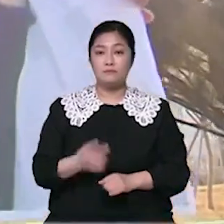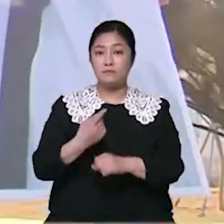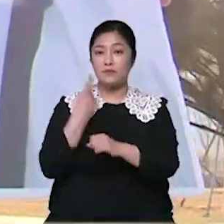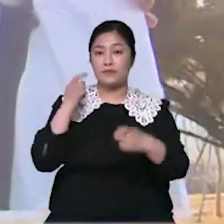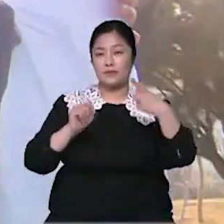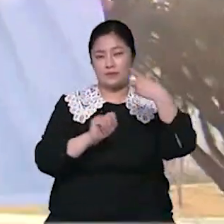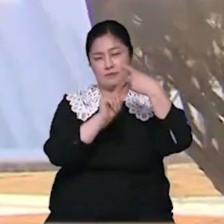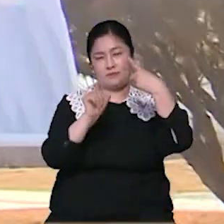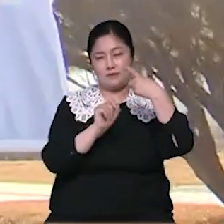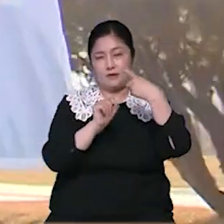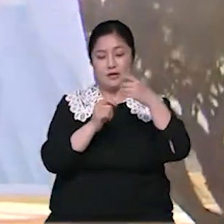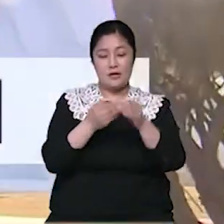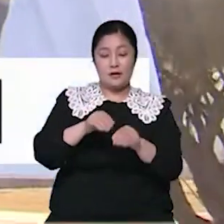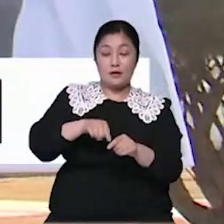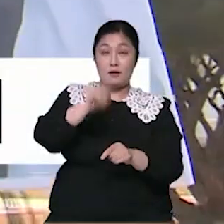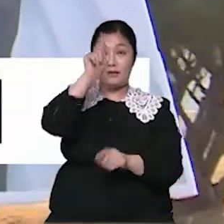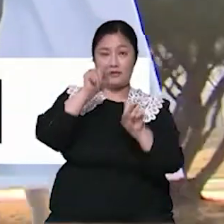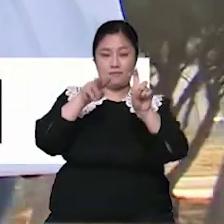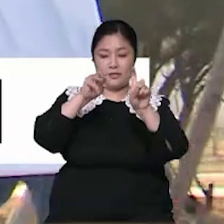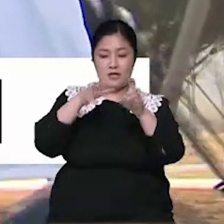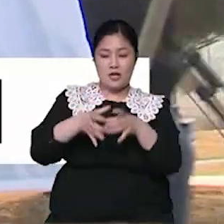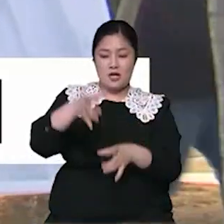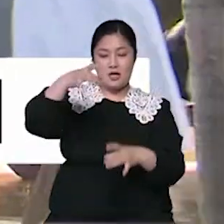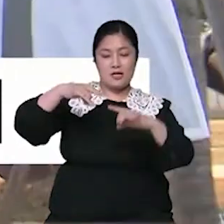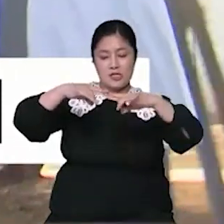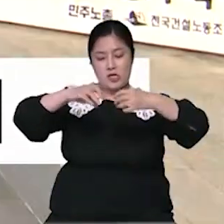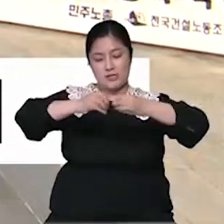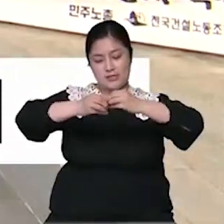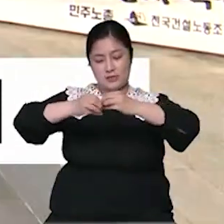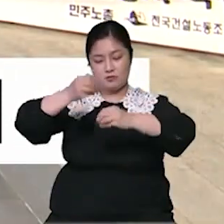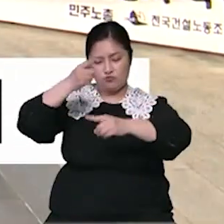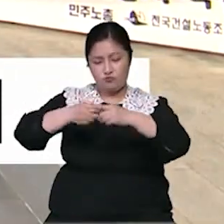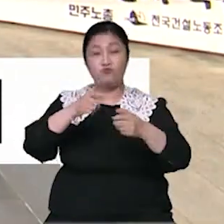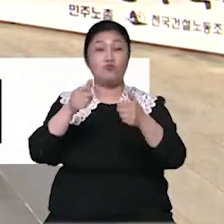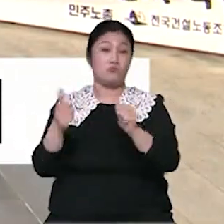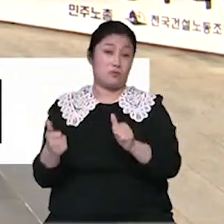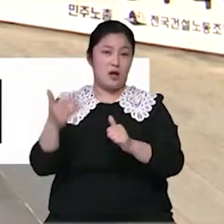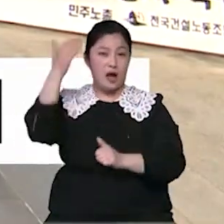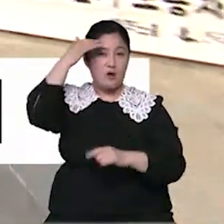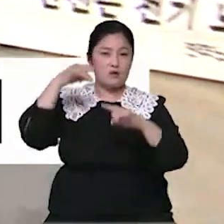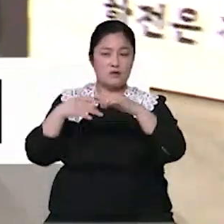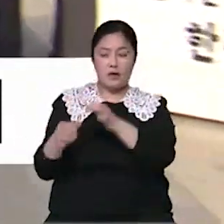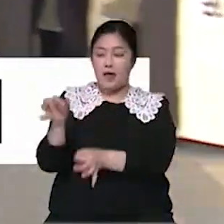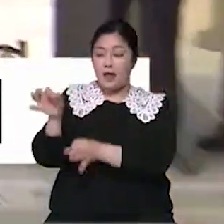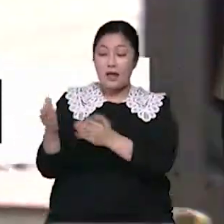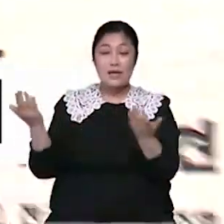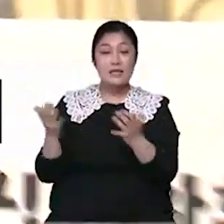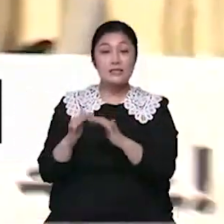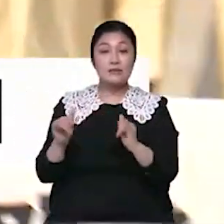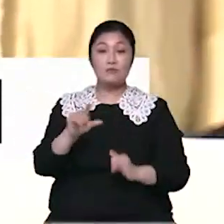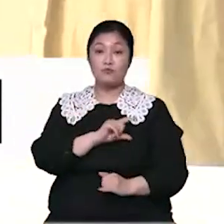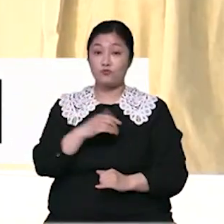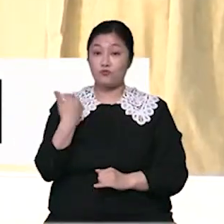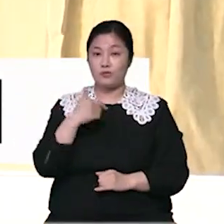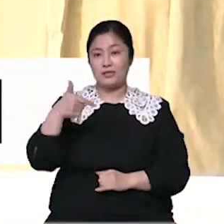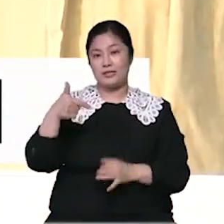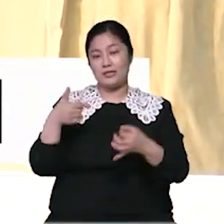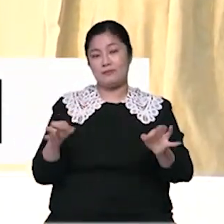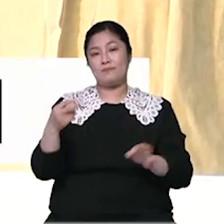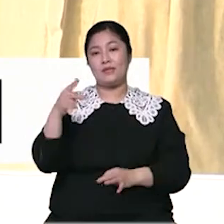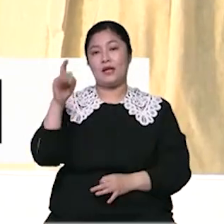지난해 11월 10m 높이의 전봇대에서 전기 작업을 하다 숨진 한국전력 하청업체 노동자 고 김다운